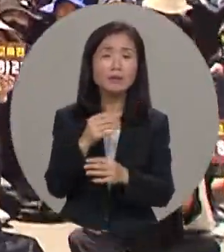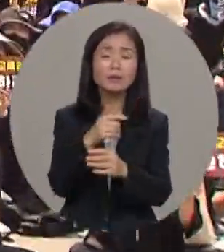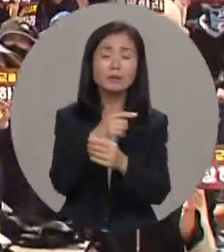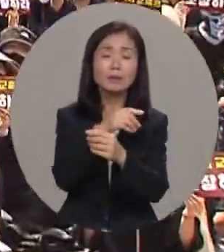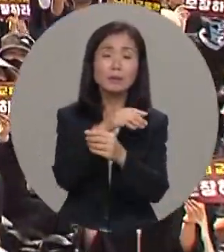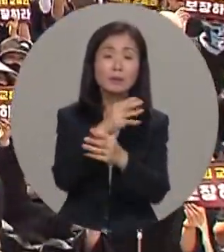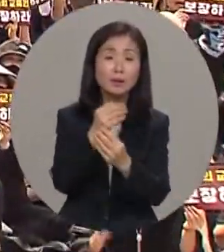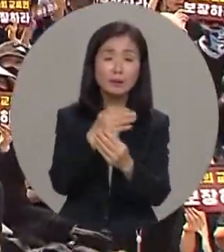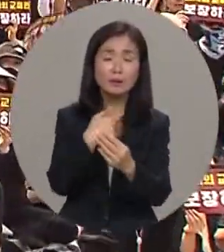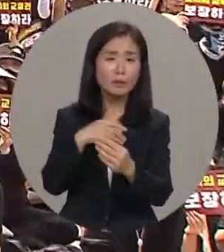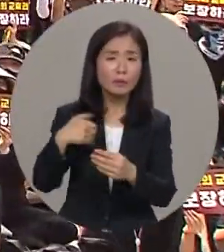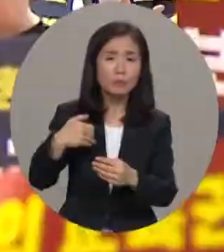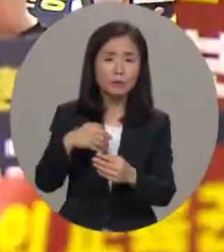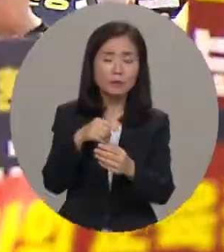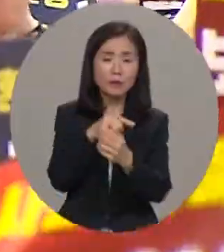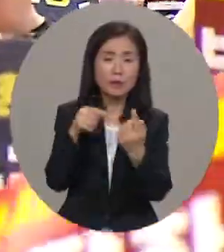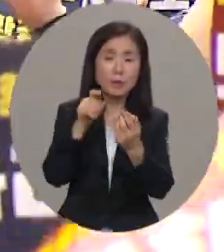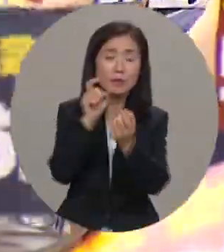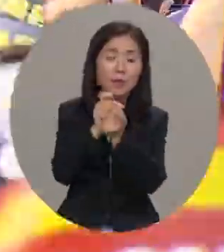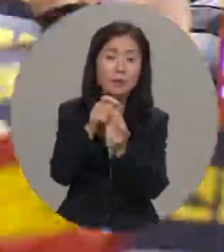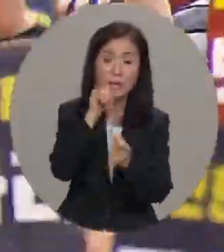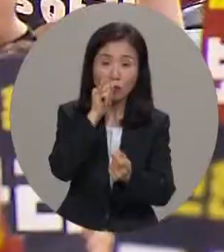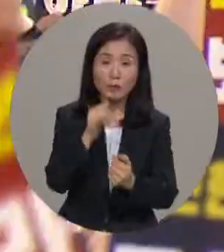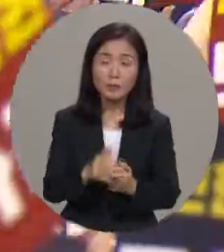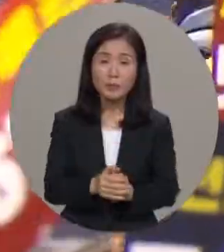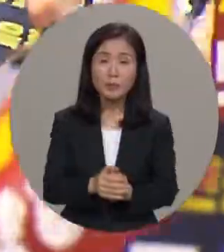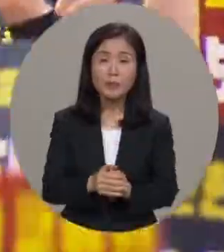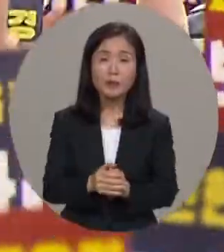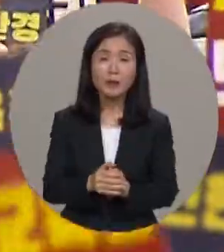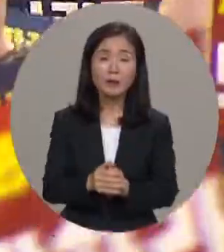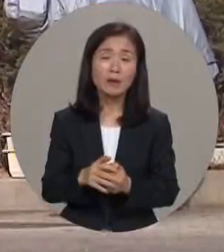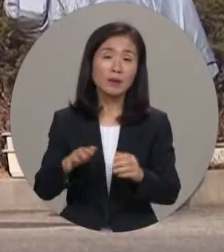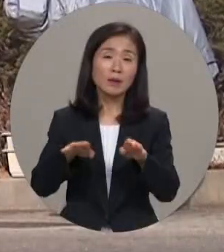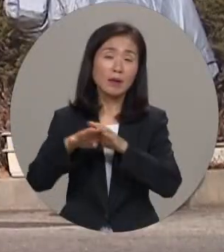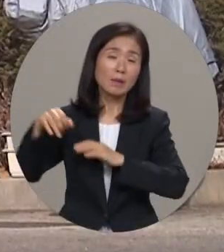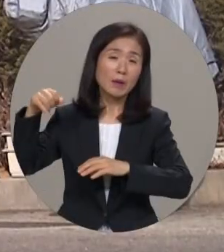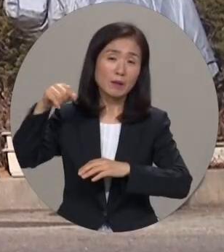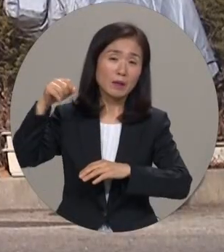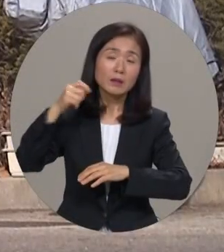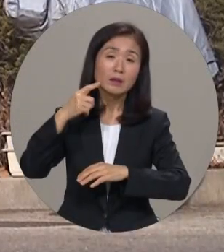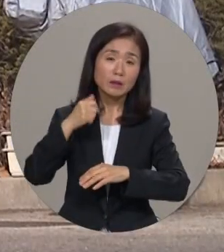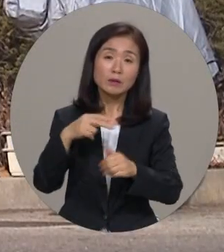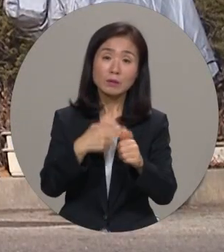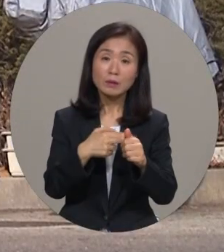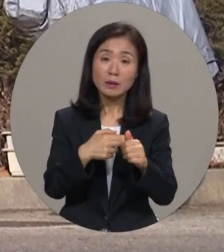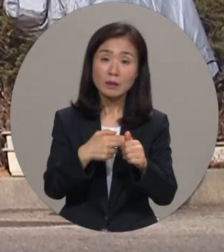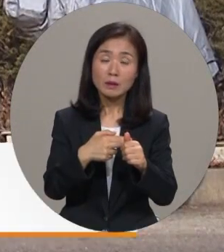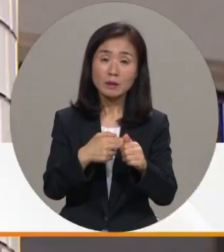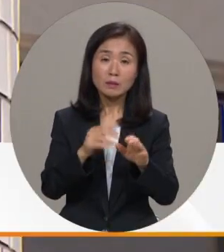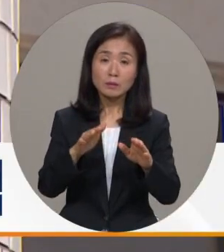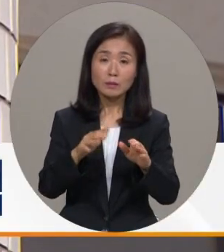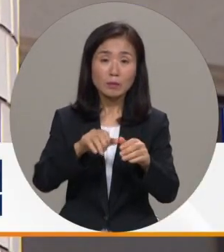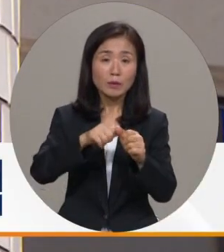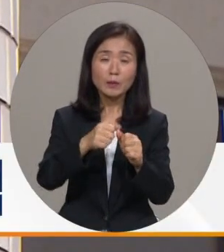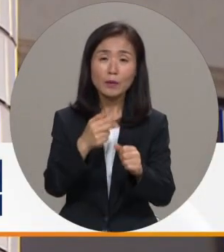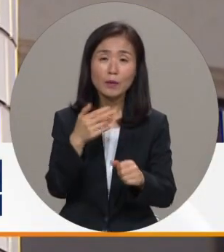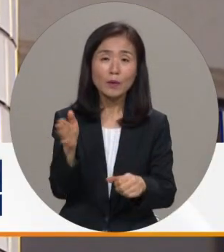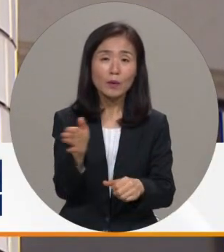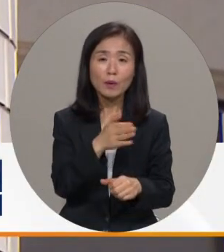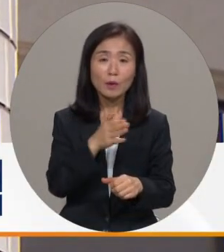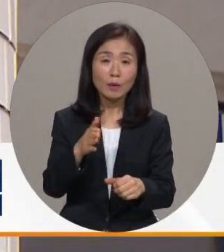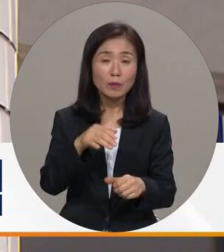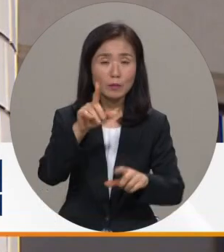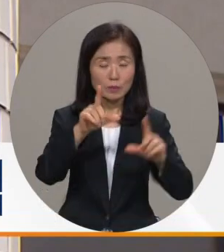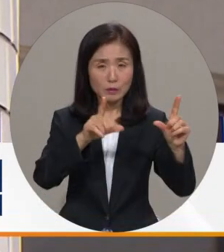서희초 사건 이후 뜨거운 여름을 거리에서 보낸 교사들. 아직까지 아무도 처벌받지 않은 현실이 고인의